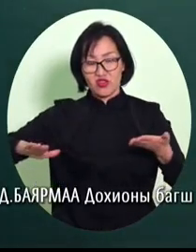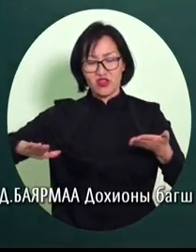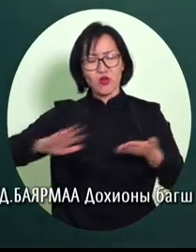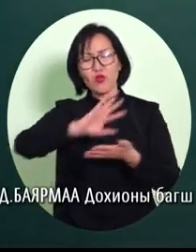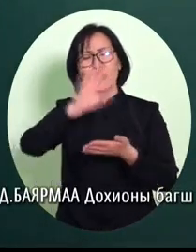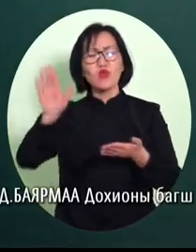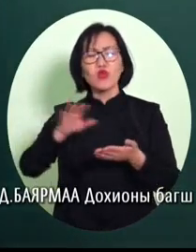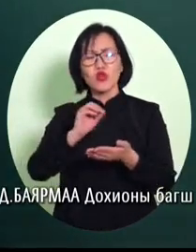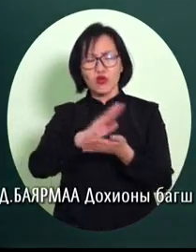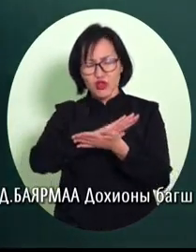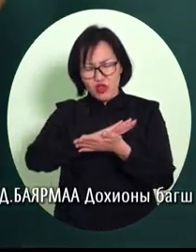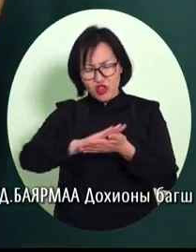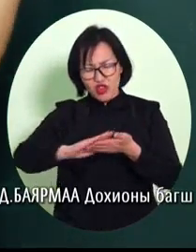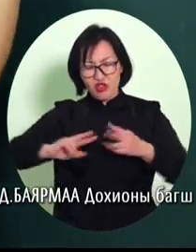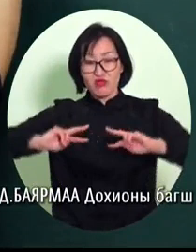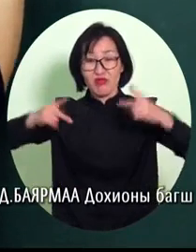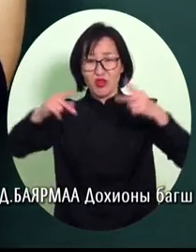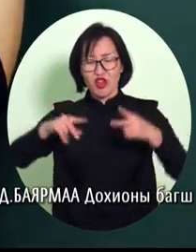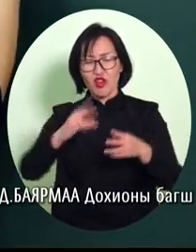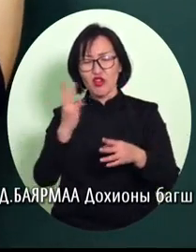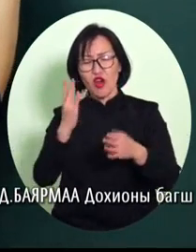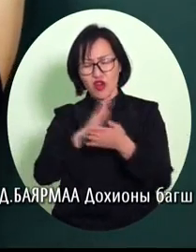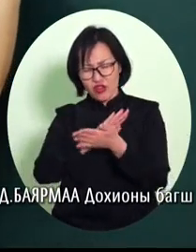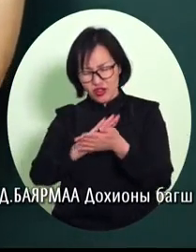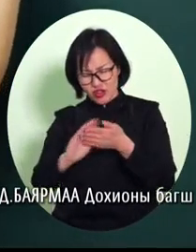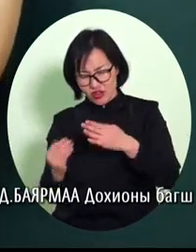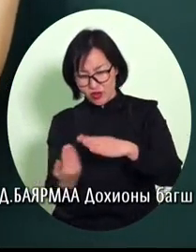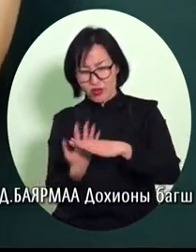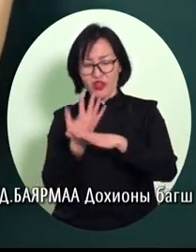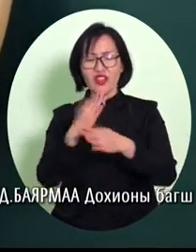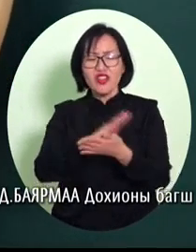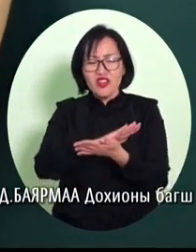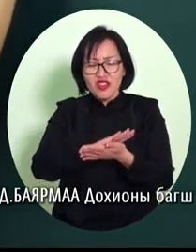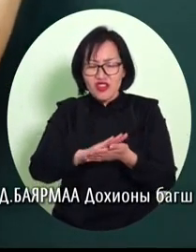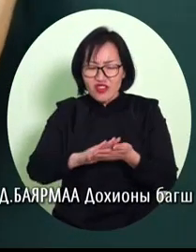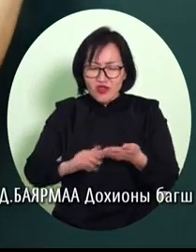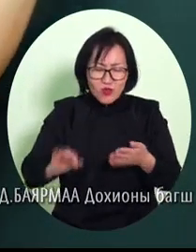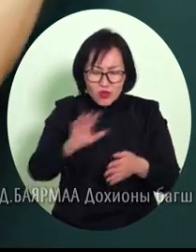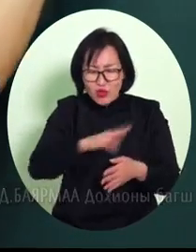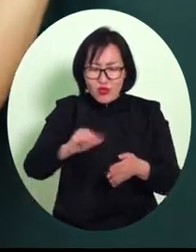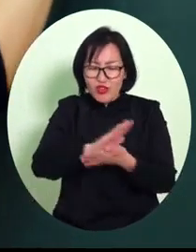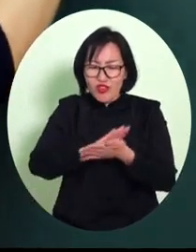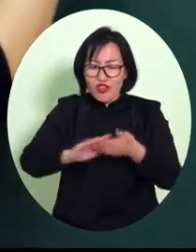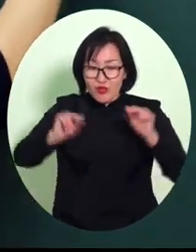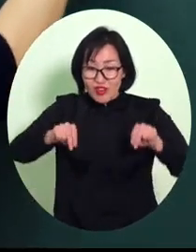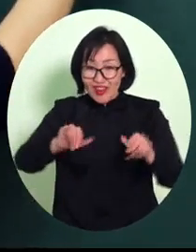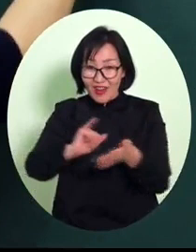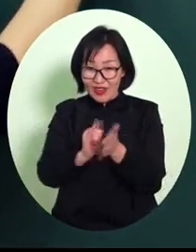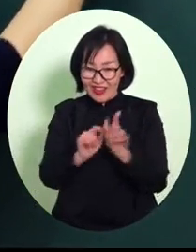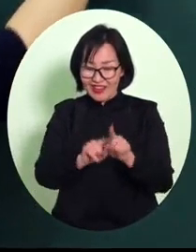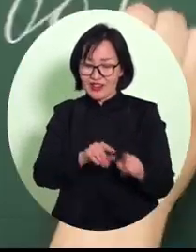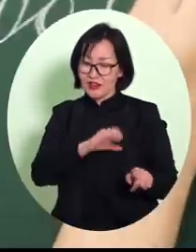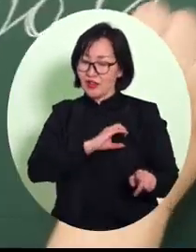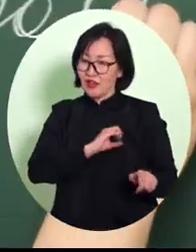Шин бүх юм шинээр ногоо шинээр ургах тийм ээ шин болж байгаа мэт сэтгэл төрхийг л хэлж яах шиг байна тийм